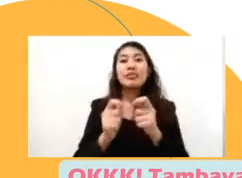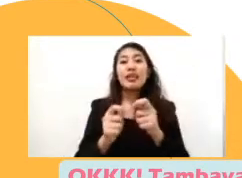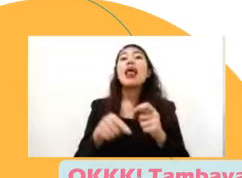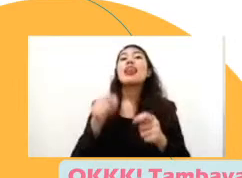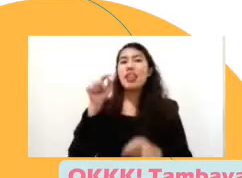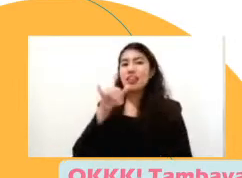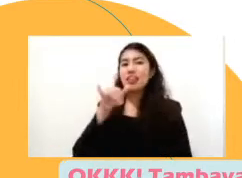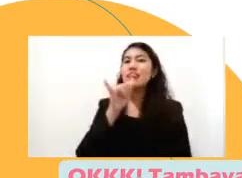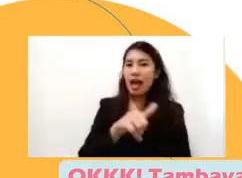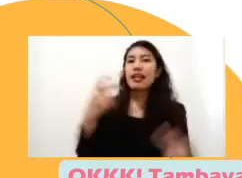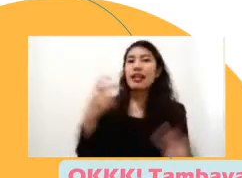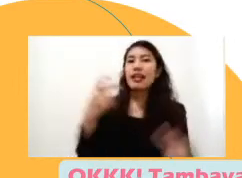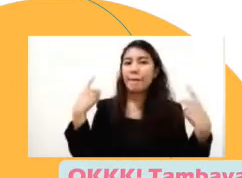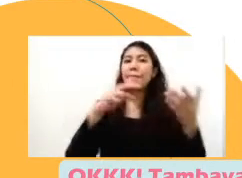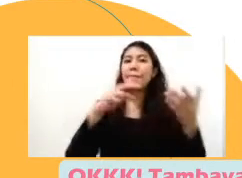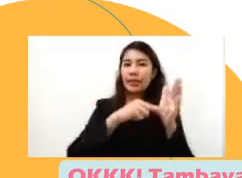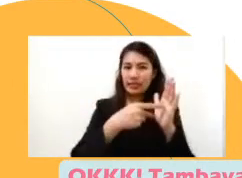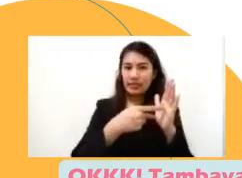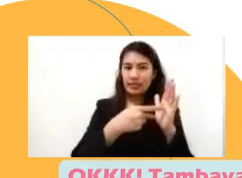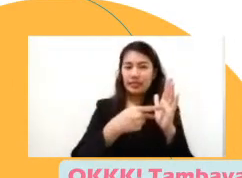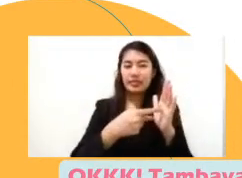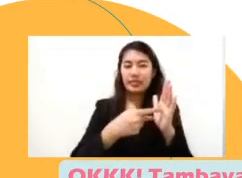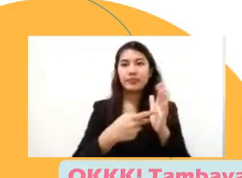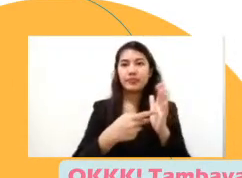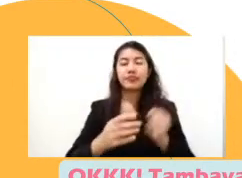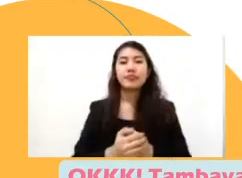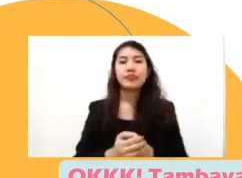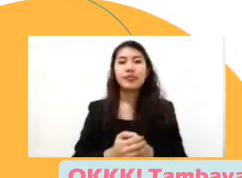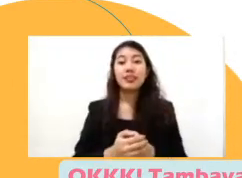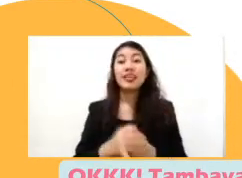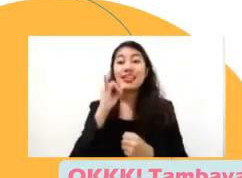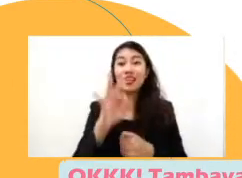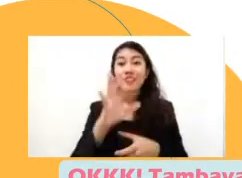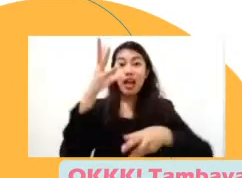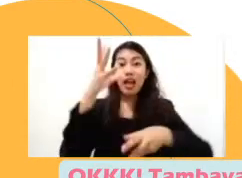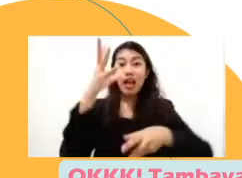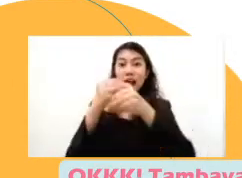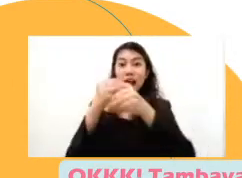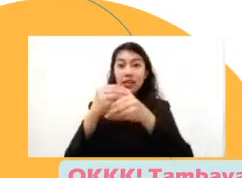So, paano pa kapag may text, di ba? Yes, yes. So,